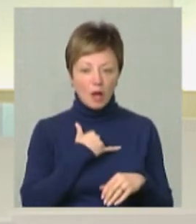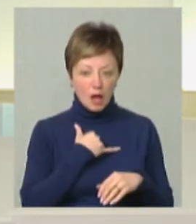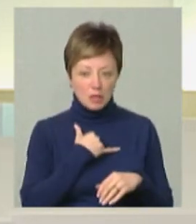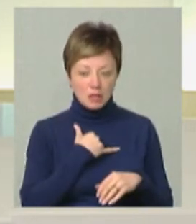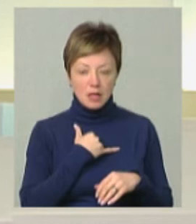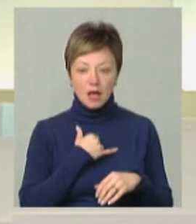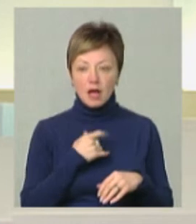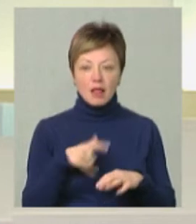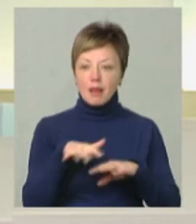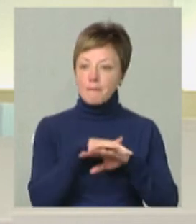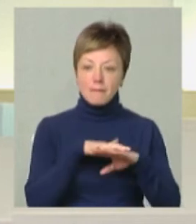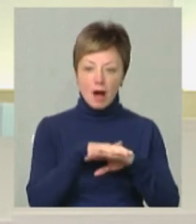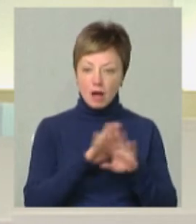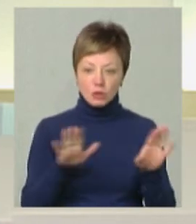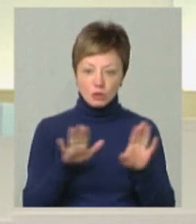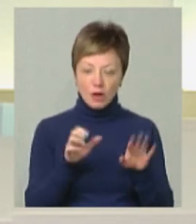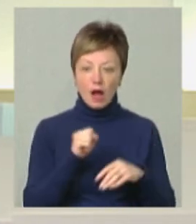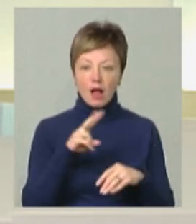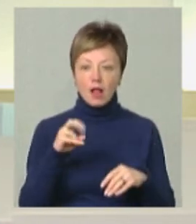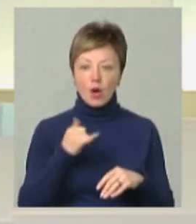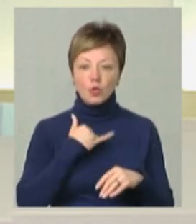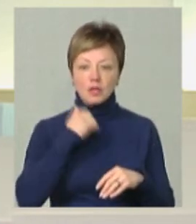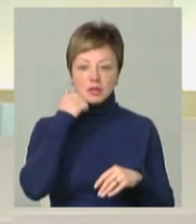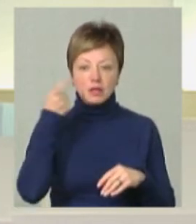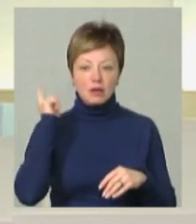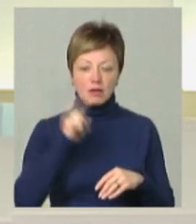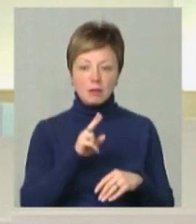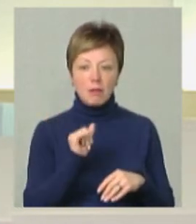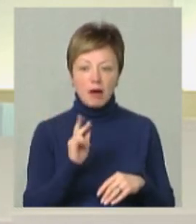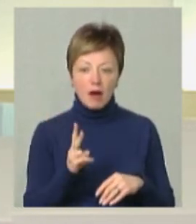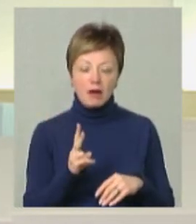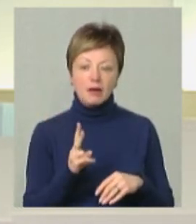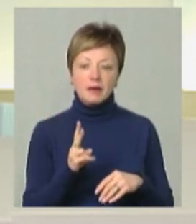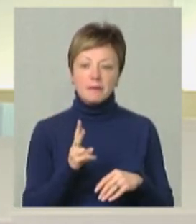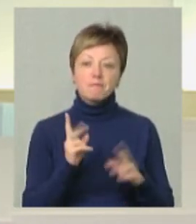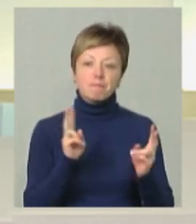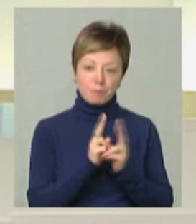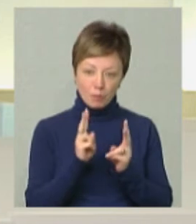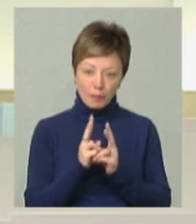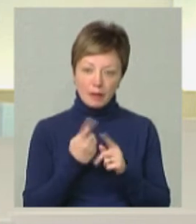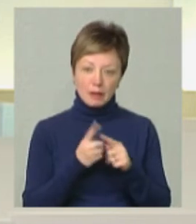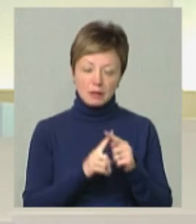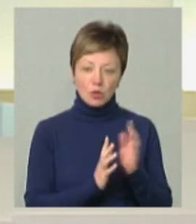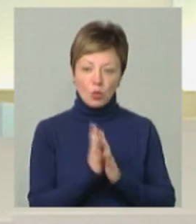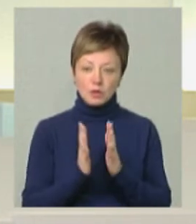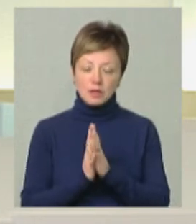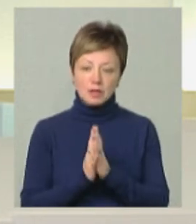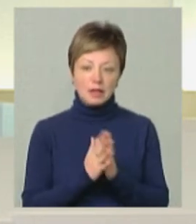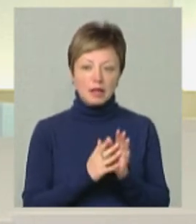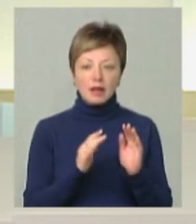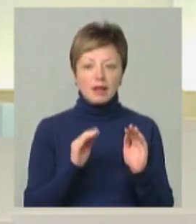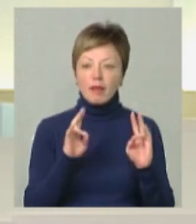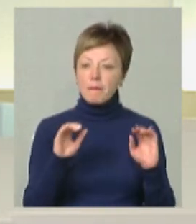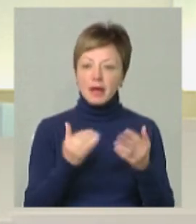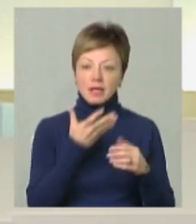не сказала, що дуже масово, але у наших старовинних парках і у наших дендраріях ми зустрічаємо ці рослини. Вони не менш